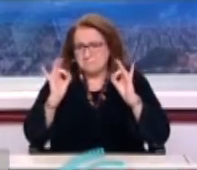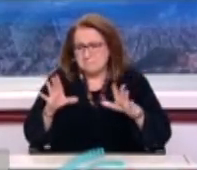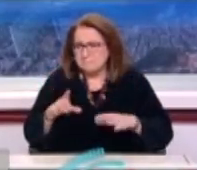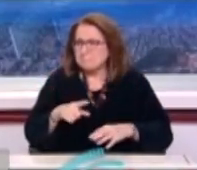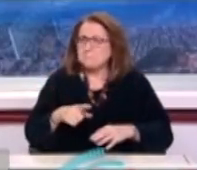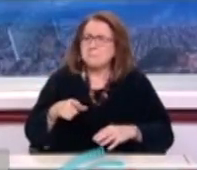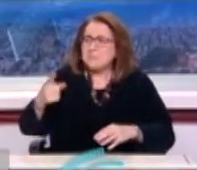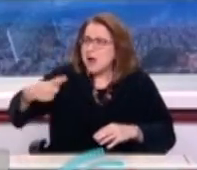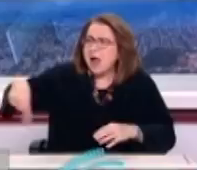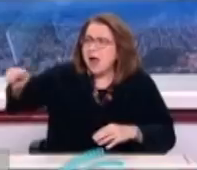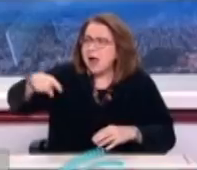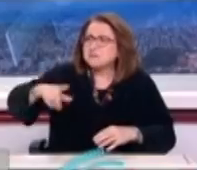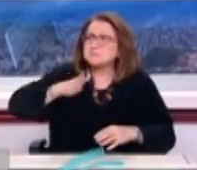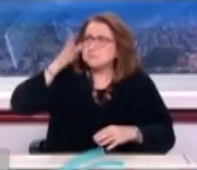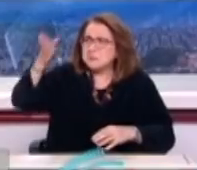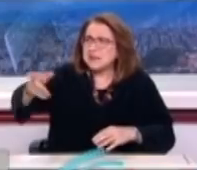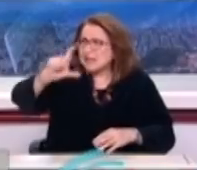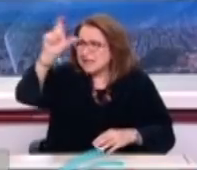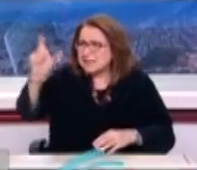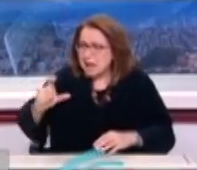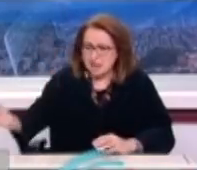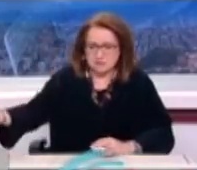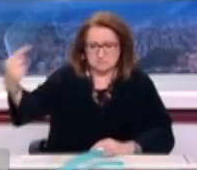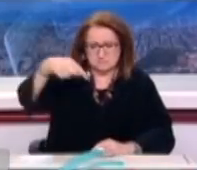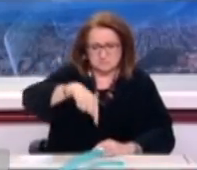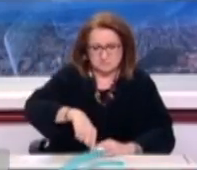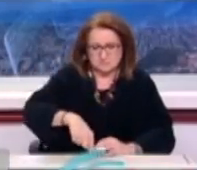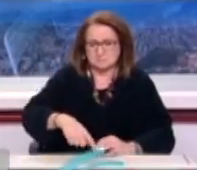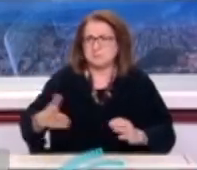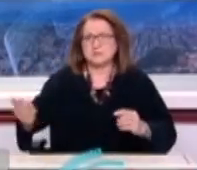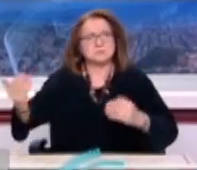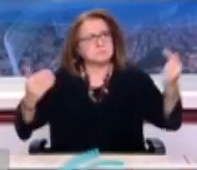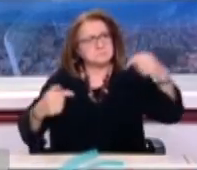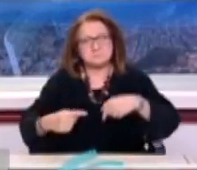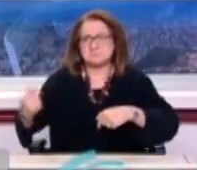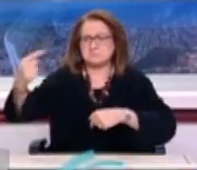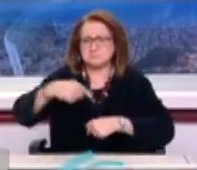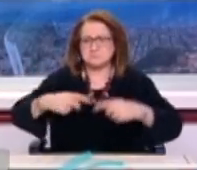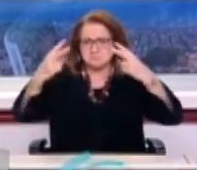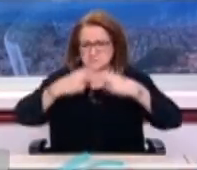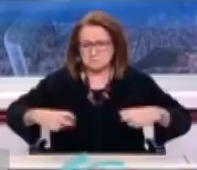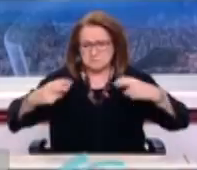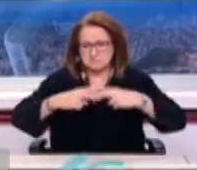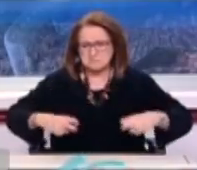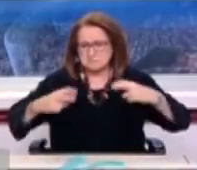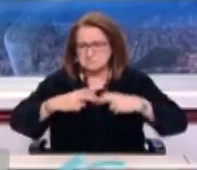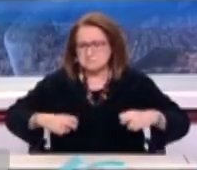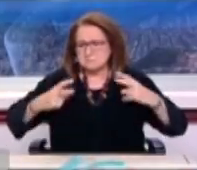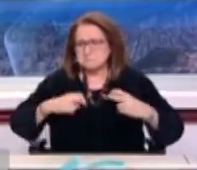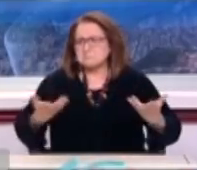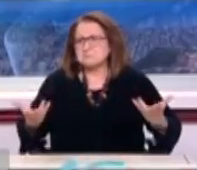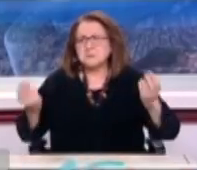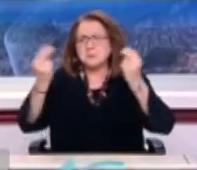από πληττόμενες περιοχές και οι οποίοι έμπαιναν σε καραντίνα. Το ίδιο έκαναν οι Ισραηλινοί, οι οποίοι έχουν επιδημία στη χώρα τους. Το ίδιο